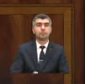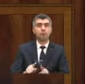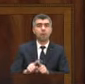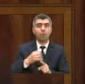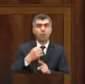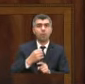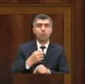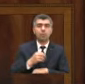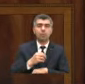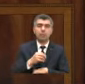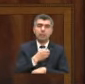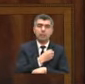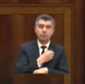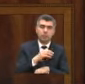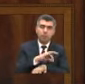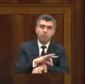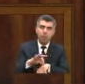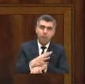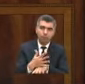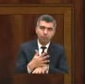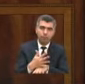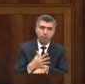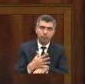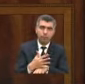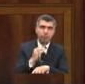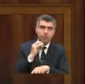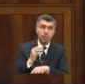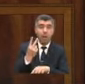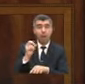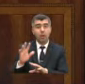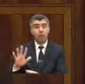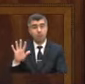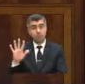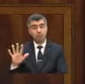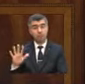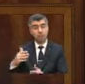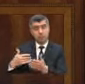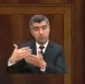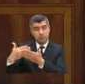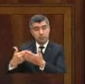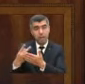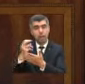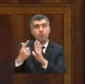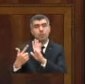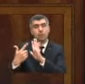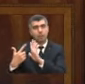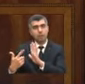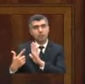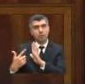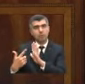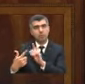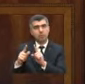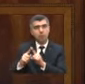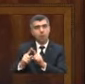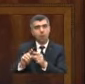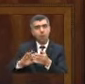القطاع العام والأجراء، ولم يستطع أحد من 2005 حتى 2017 باش يحط